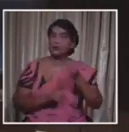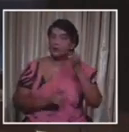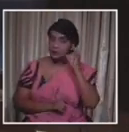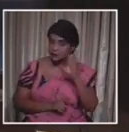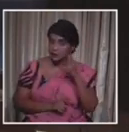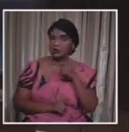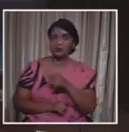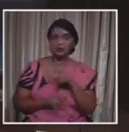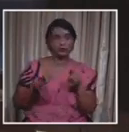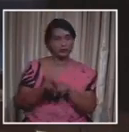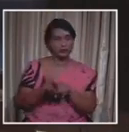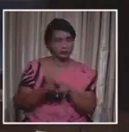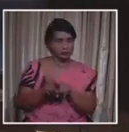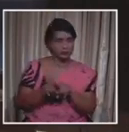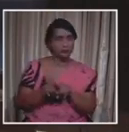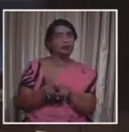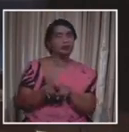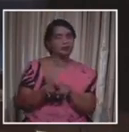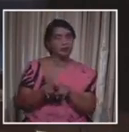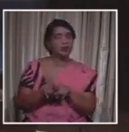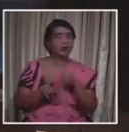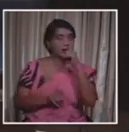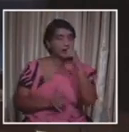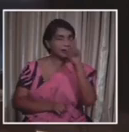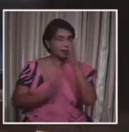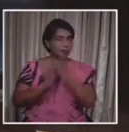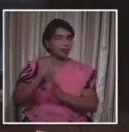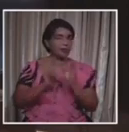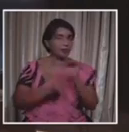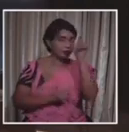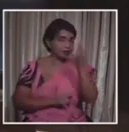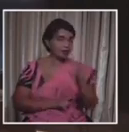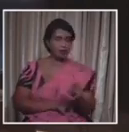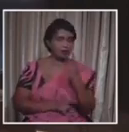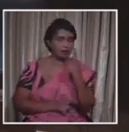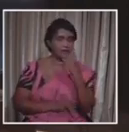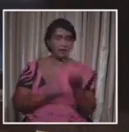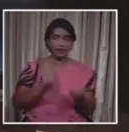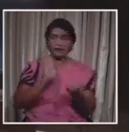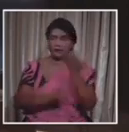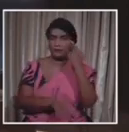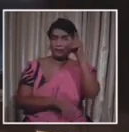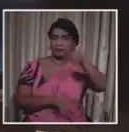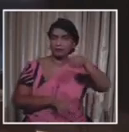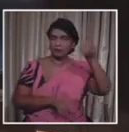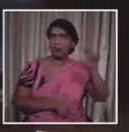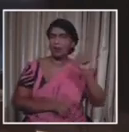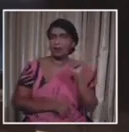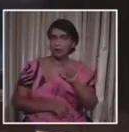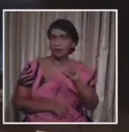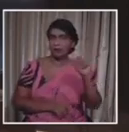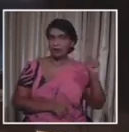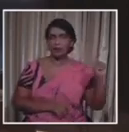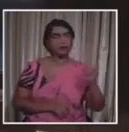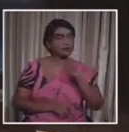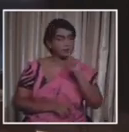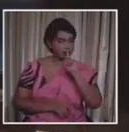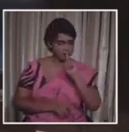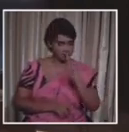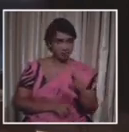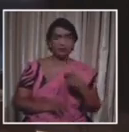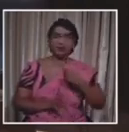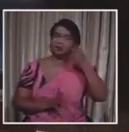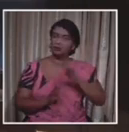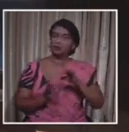ධූරය සඳහා එක් මන්ත්‍රීවරයෙකුට වඩා වැඩි දෙනෙකුගේ නම් යෝජනා කර